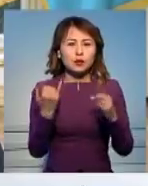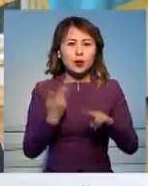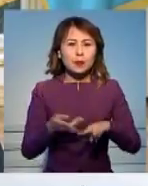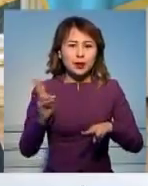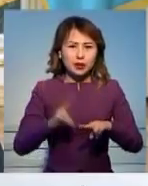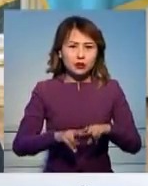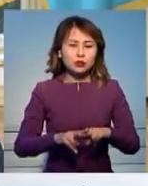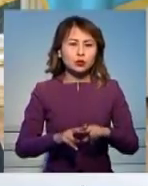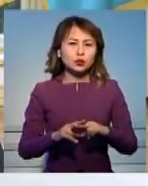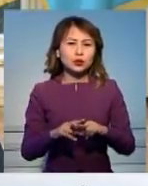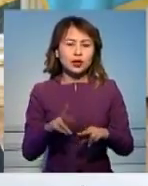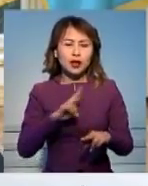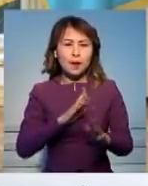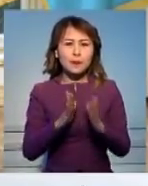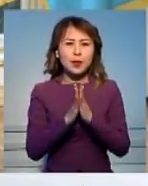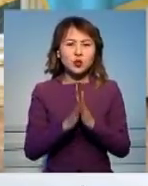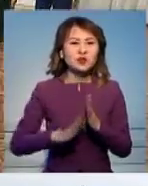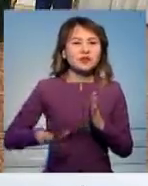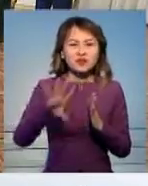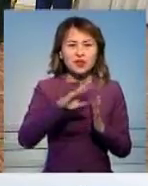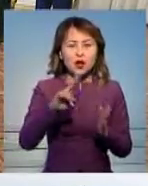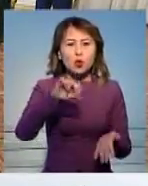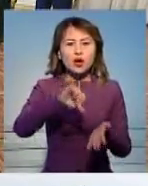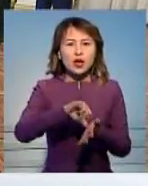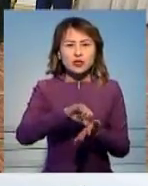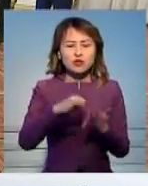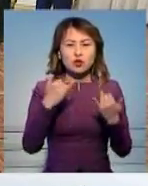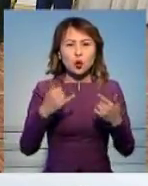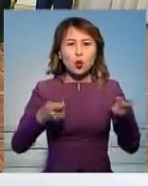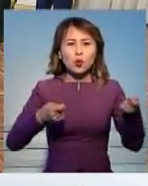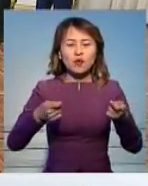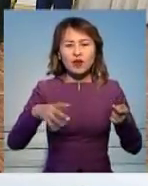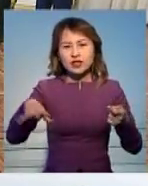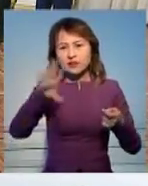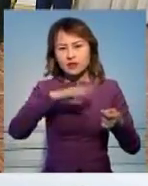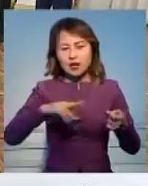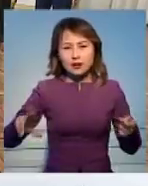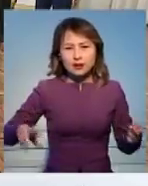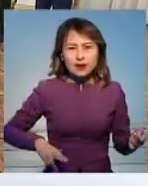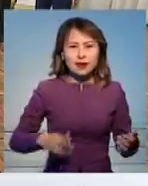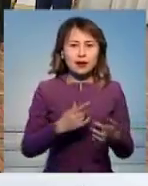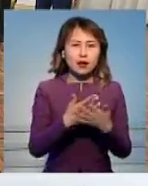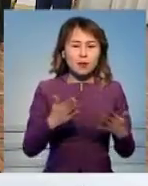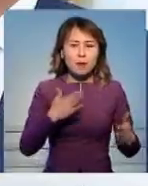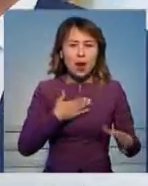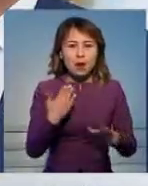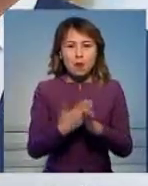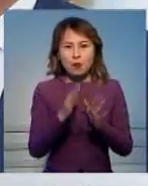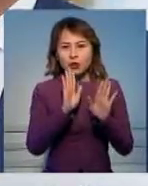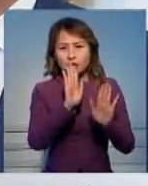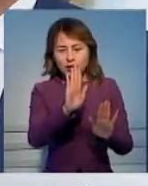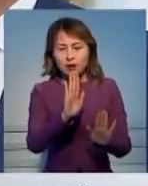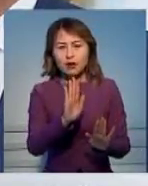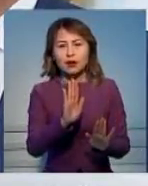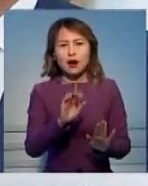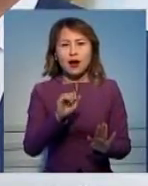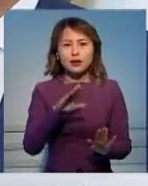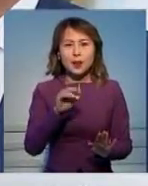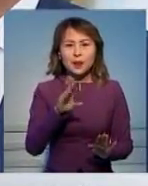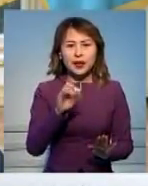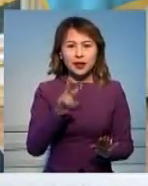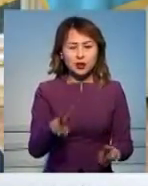Поэтому я прошу всех присутствующих здесь руководство правительства, моих помощников и